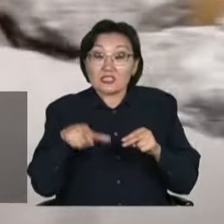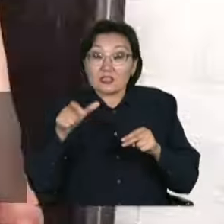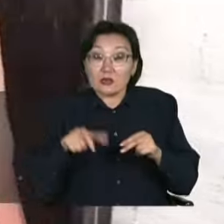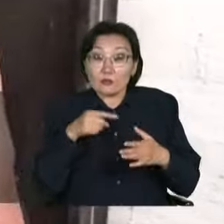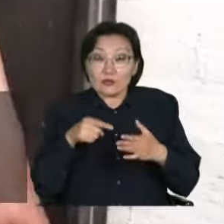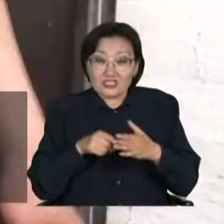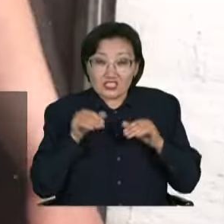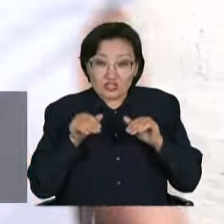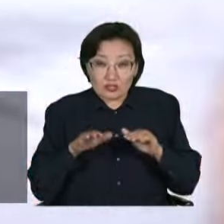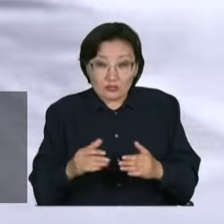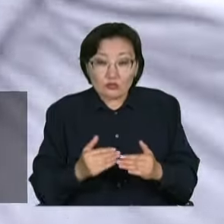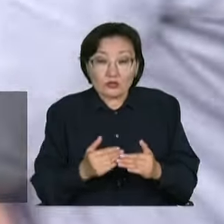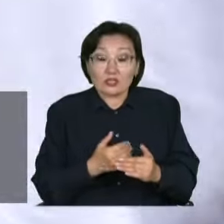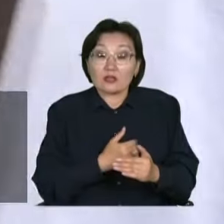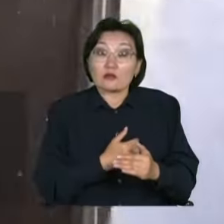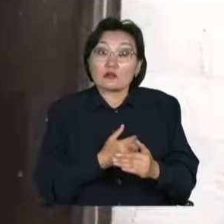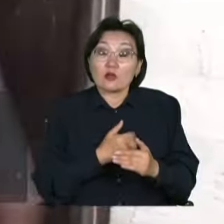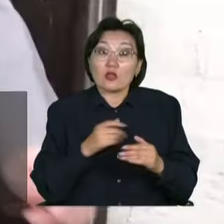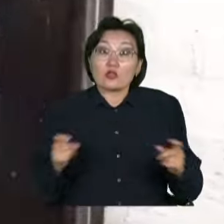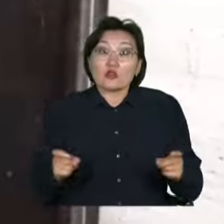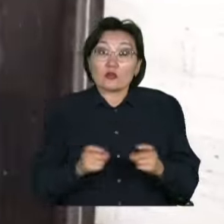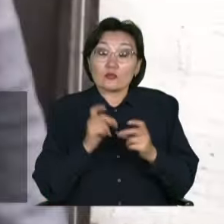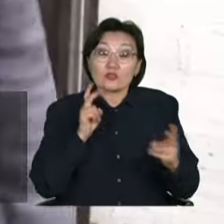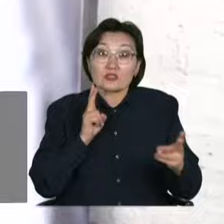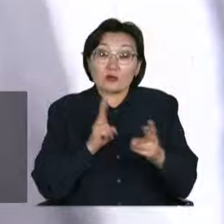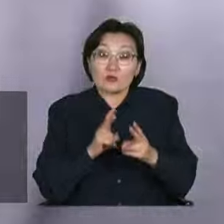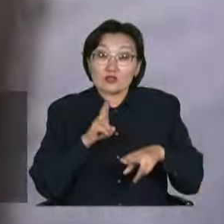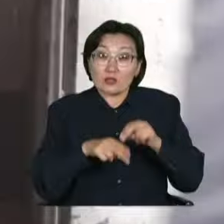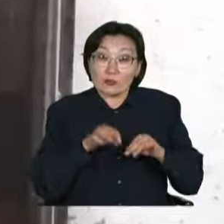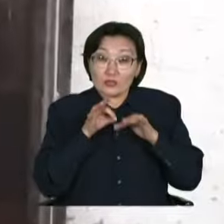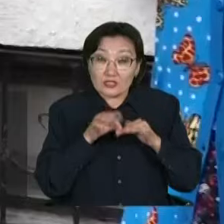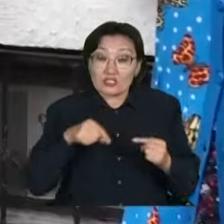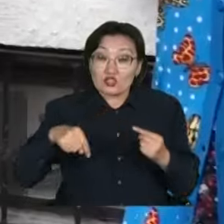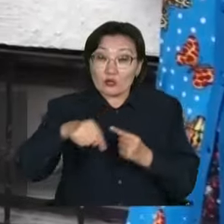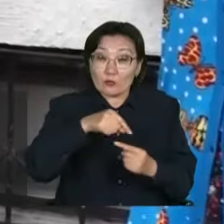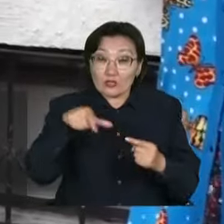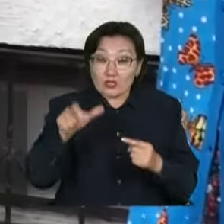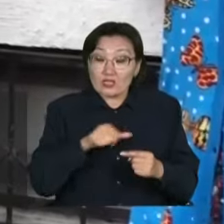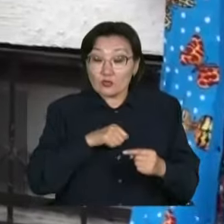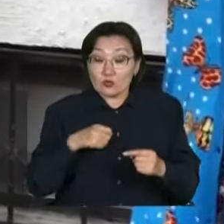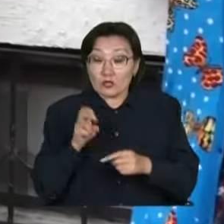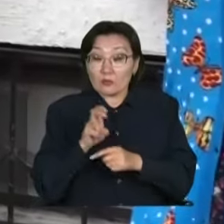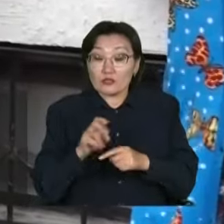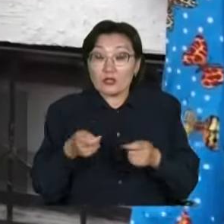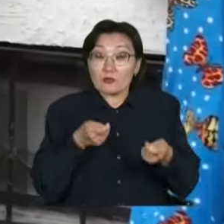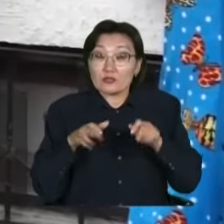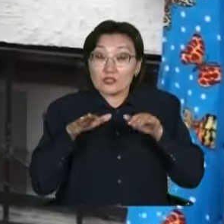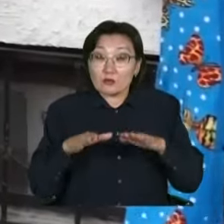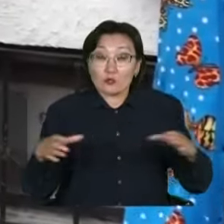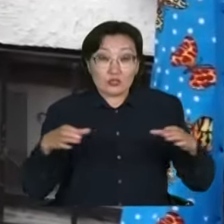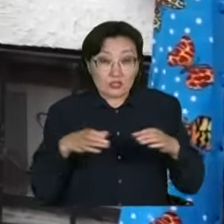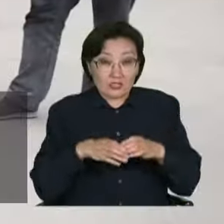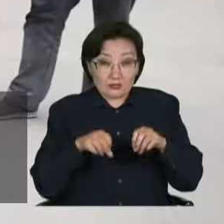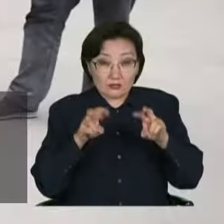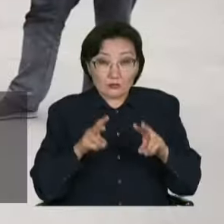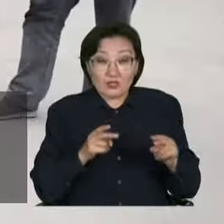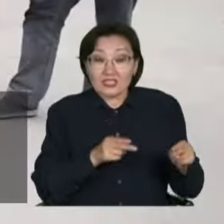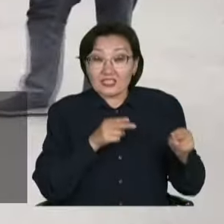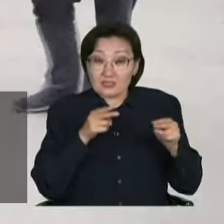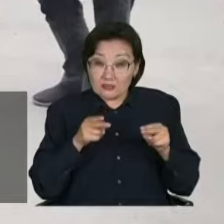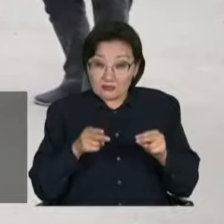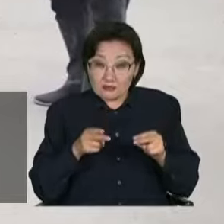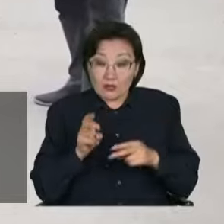бір жақты болуын сұрап отыр. Ал даулы кездесуге құрылысты жүргізген кәсіпкердің өзі келмеді. Басшы орнына компанияның өкілі бой көрсетті.